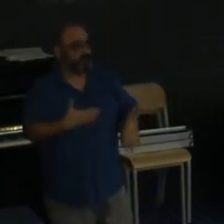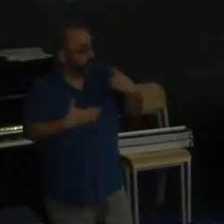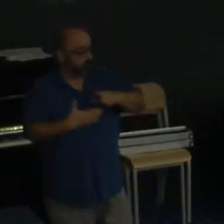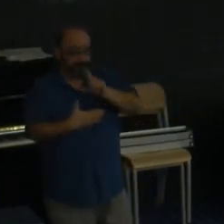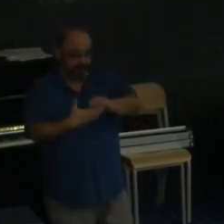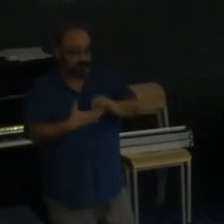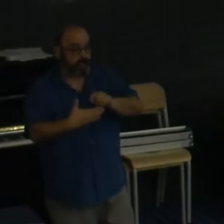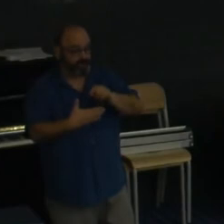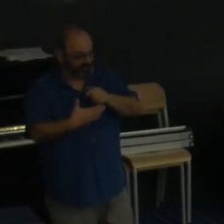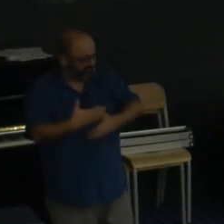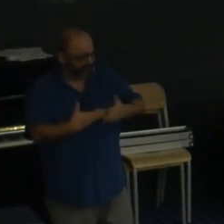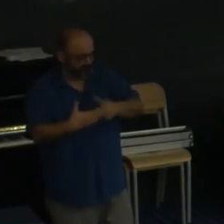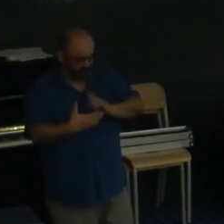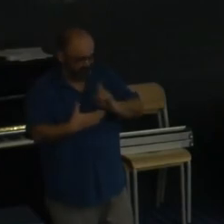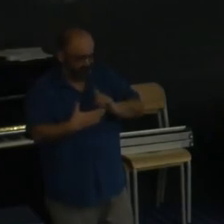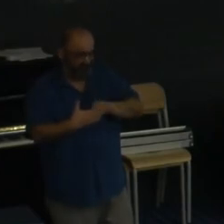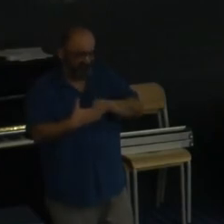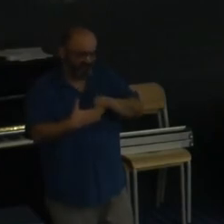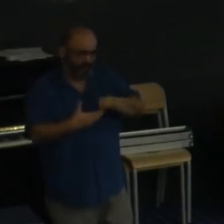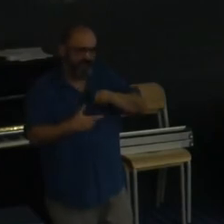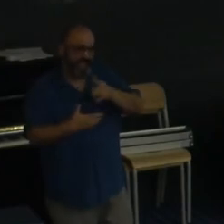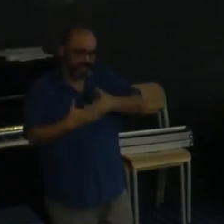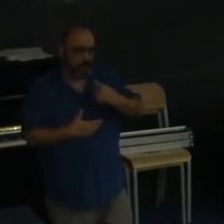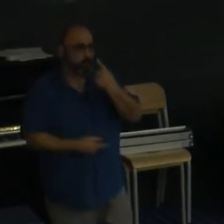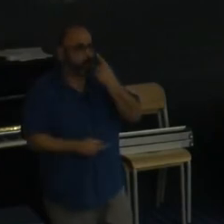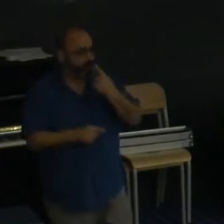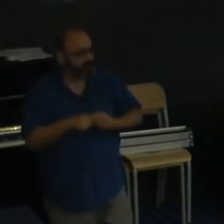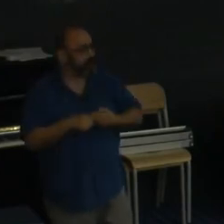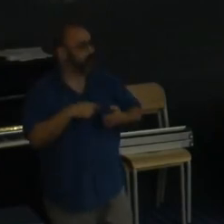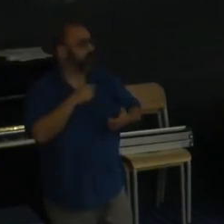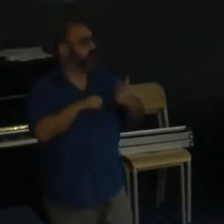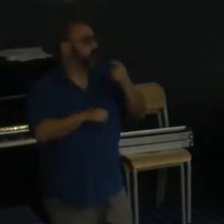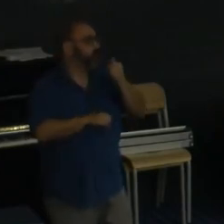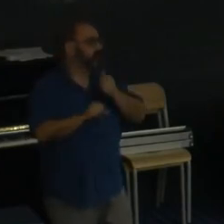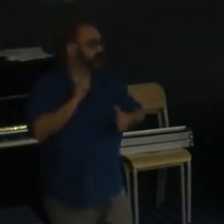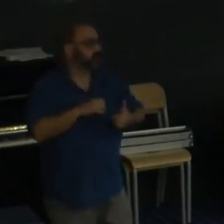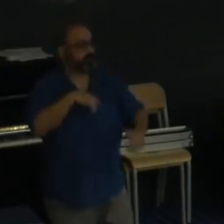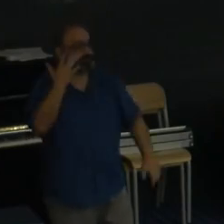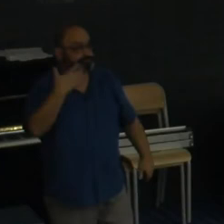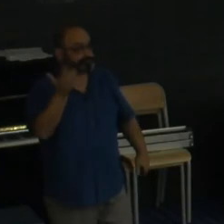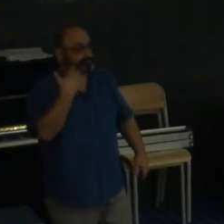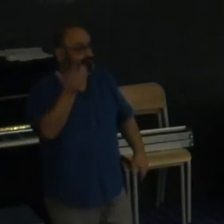train de s'exécuter. À un moment donné, non, je voudrais bien simplement que tu t'exécutes uniquement si, par exemple,